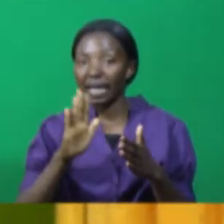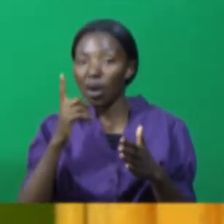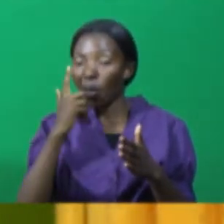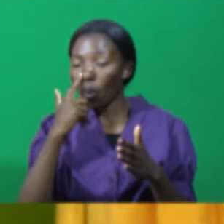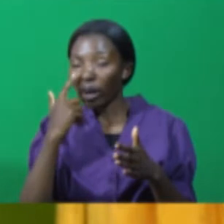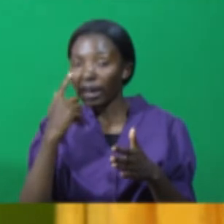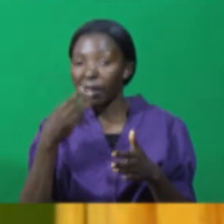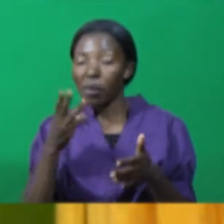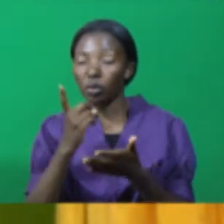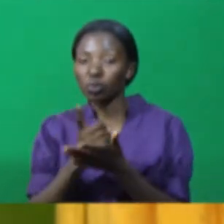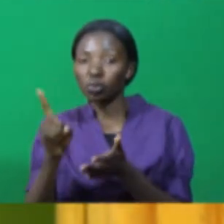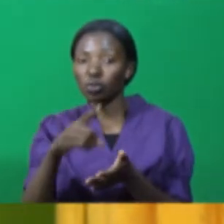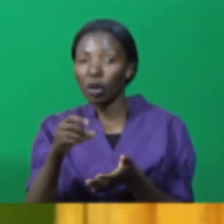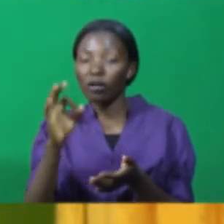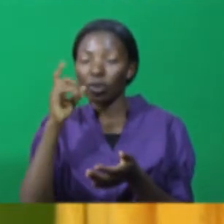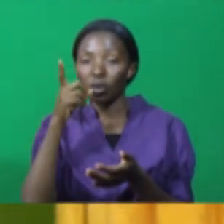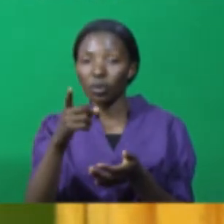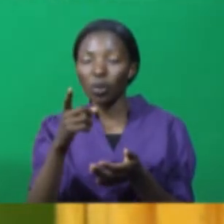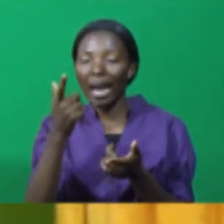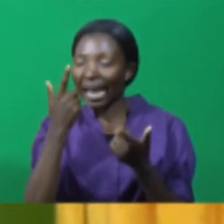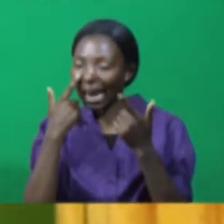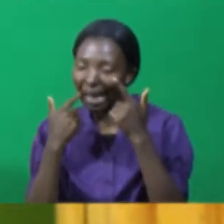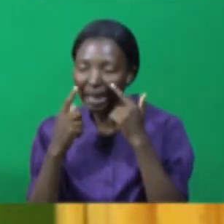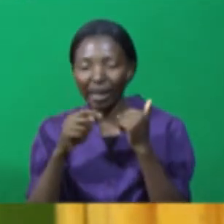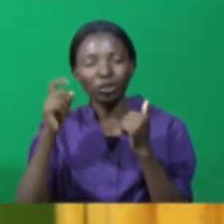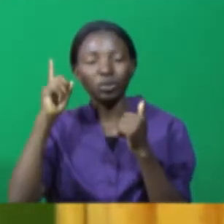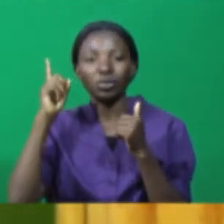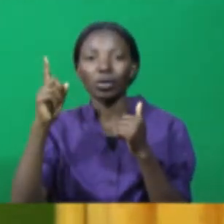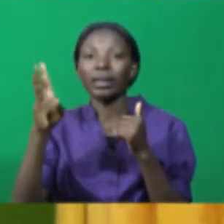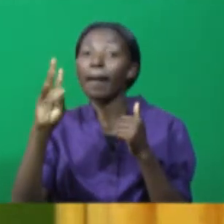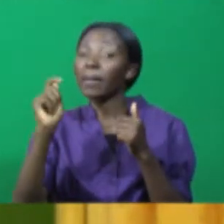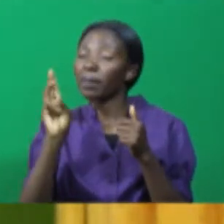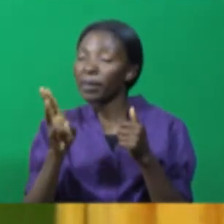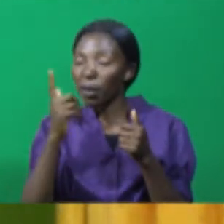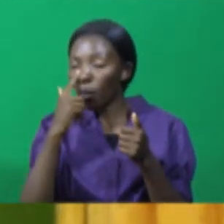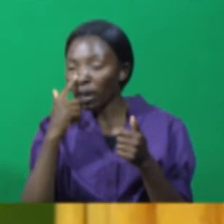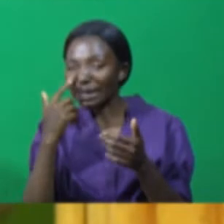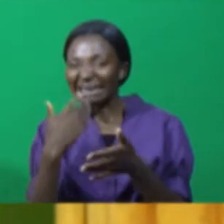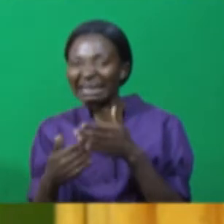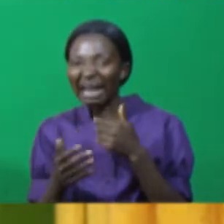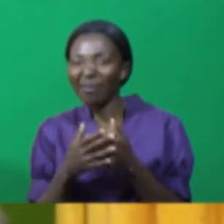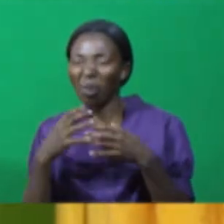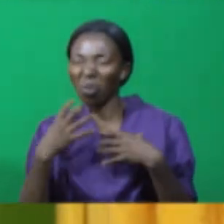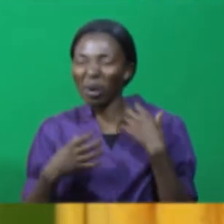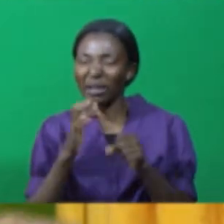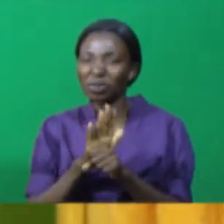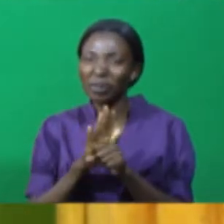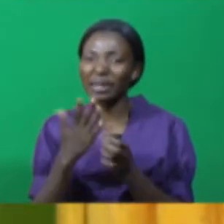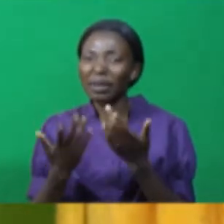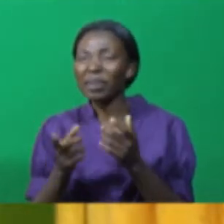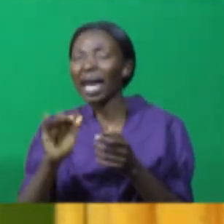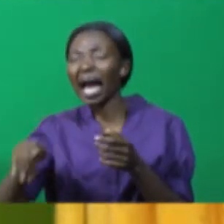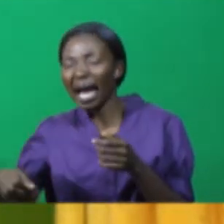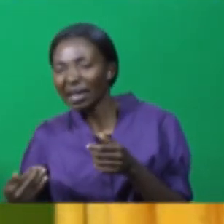waitirwa zvakaipa chema uri pana Mwari. Zvino vanhu vazhinji vanoti kana ashungurudzwa nemurume, akashungurudzwa nehama,